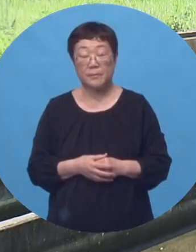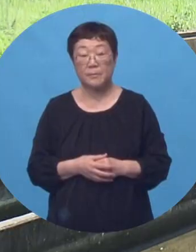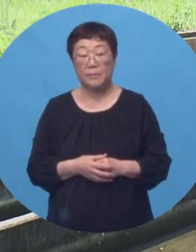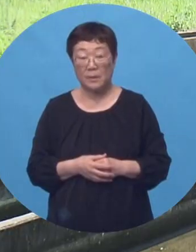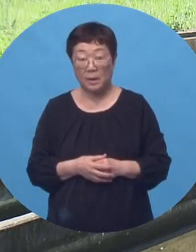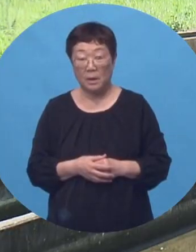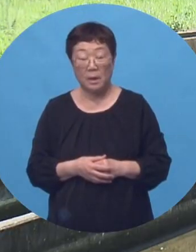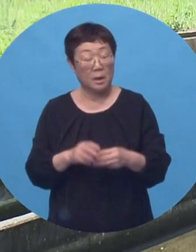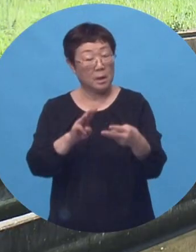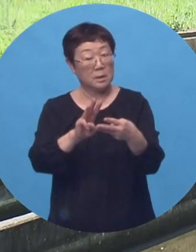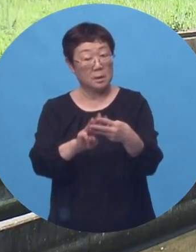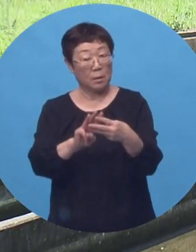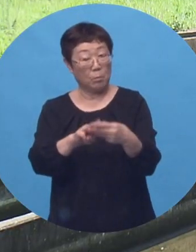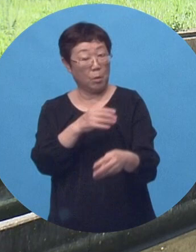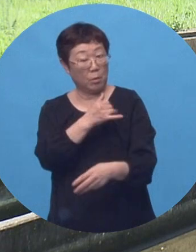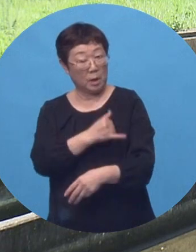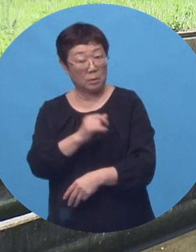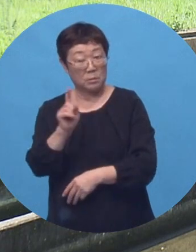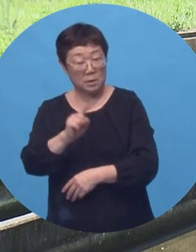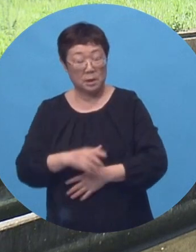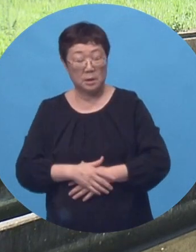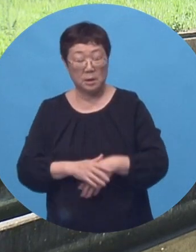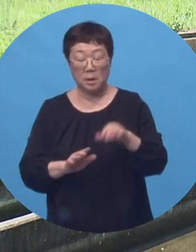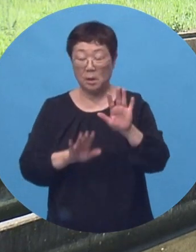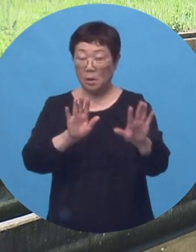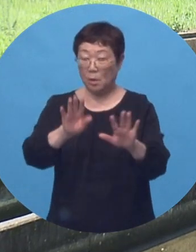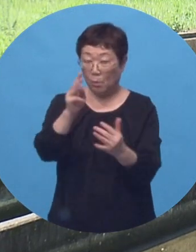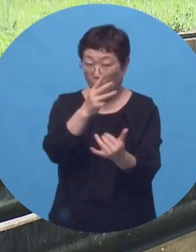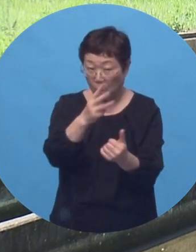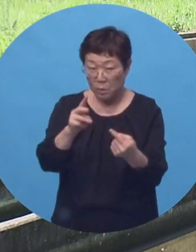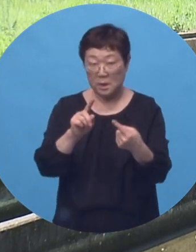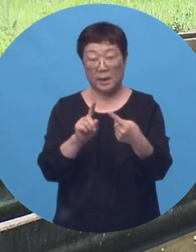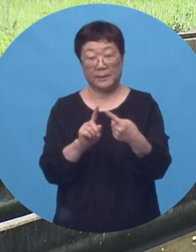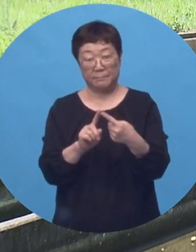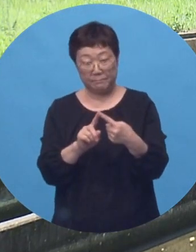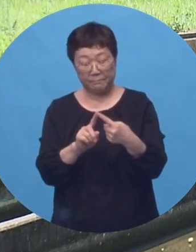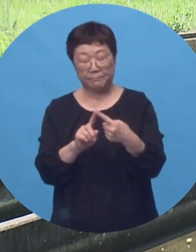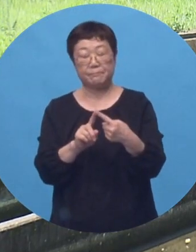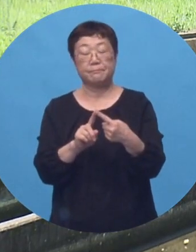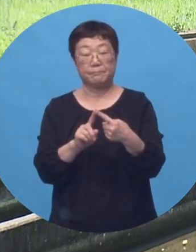田んぼの役割っていうのが、例えば防災だったり、それから